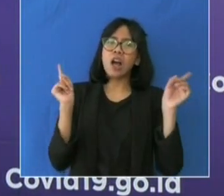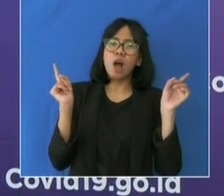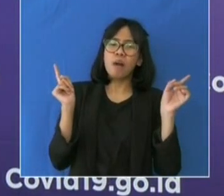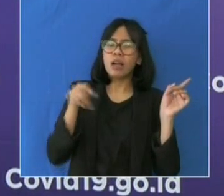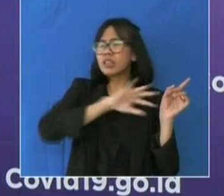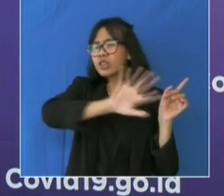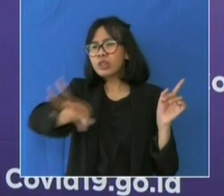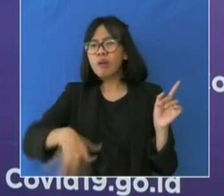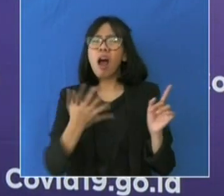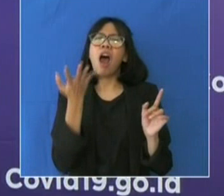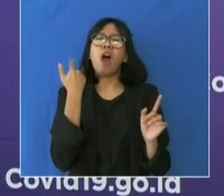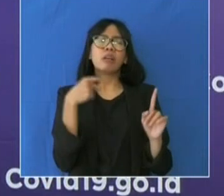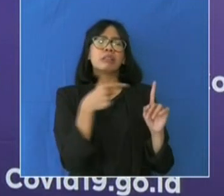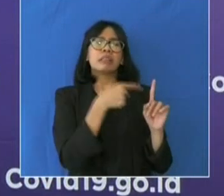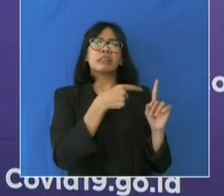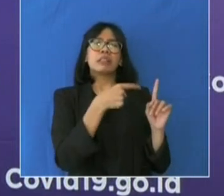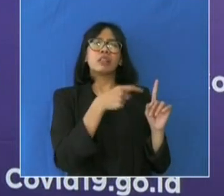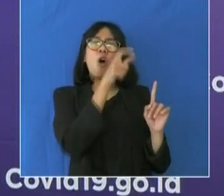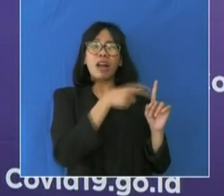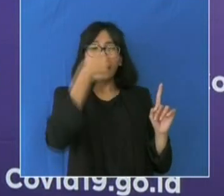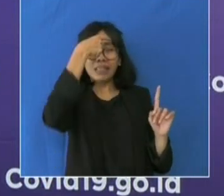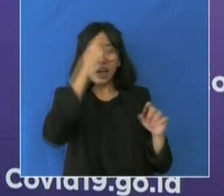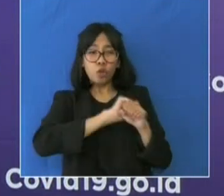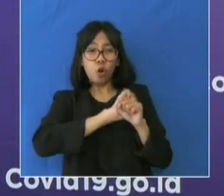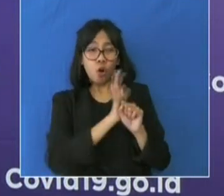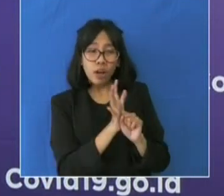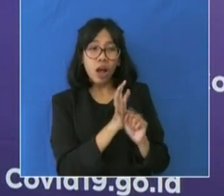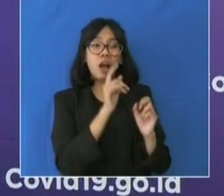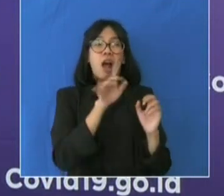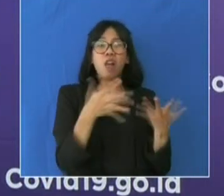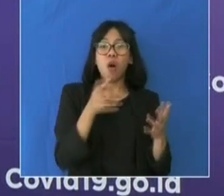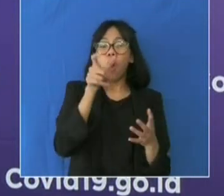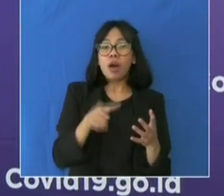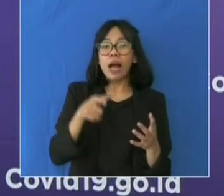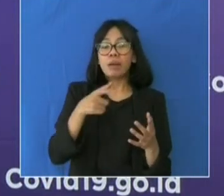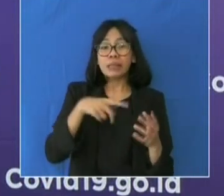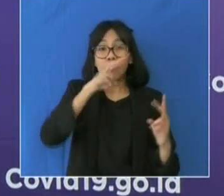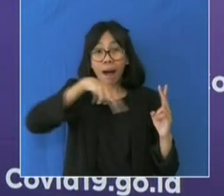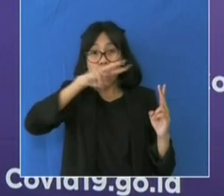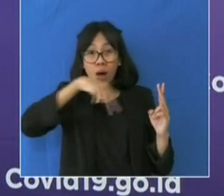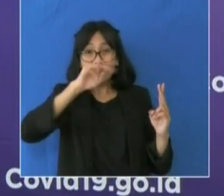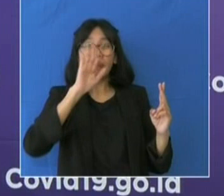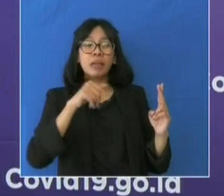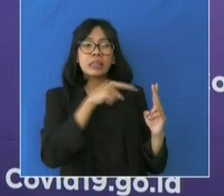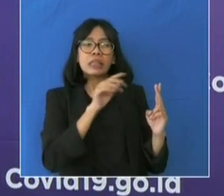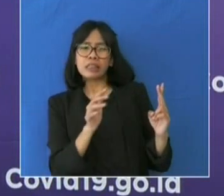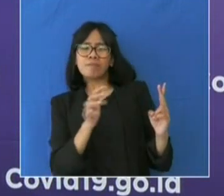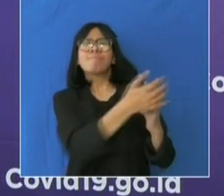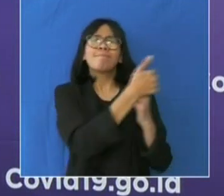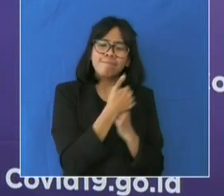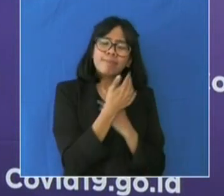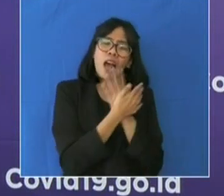tetap memperlakukan orang-orang dengan status odp dan PDP dengan baik dengan penuh kasih